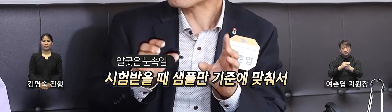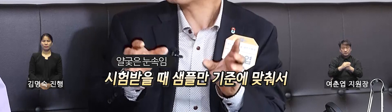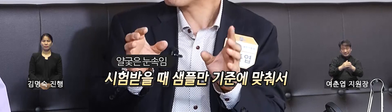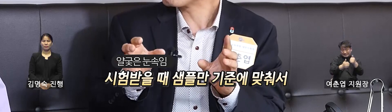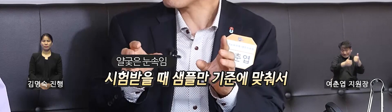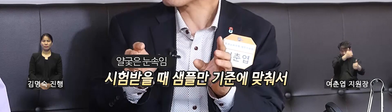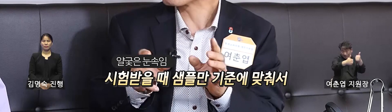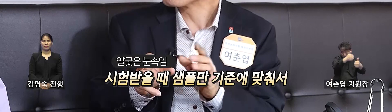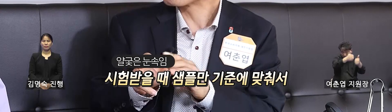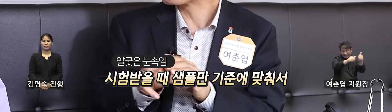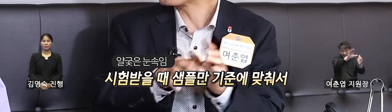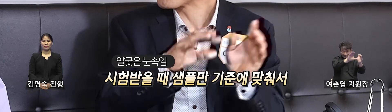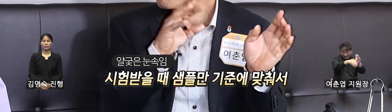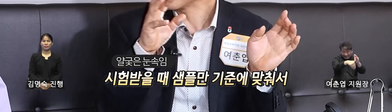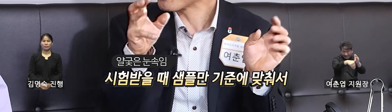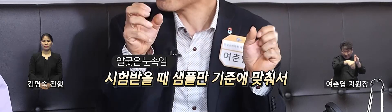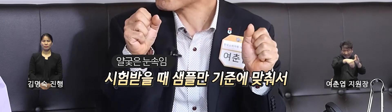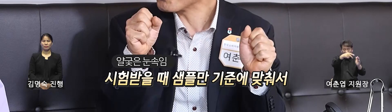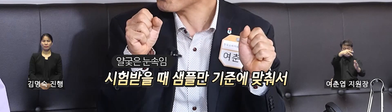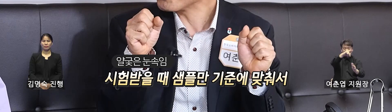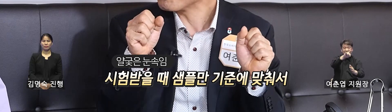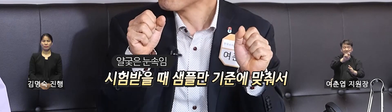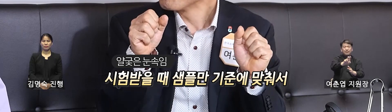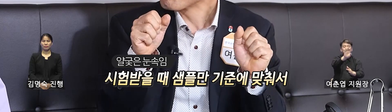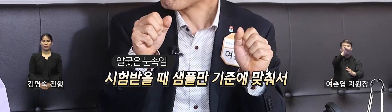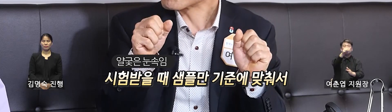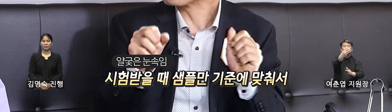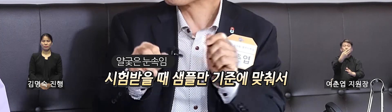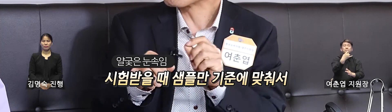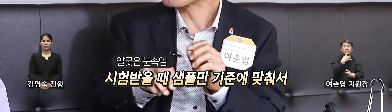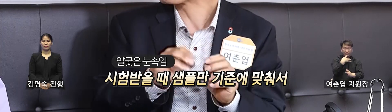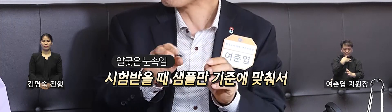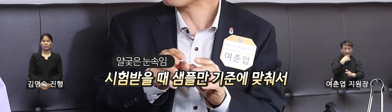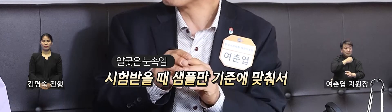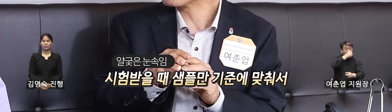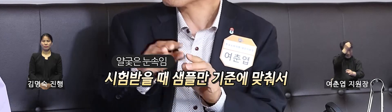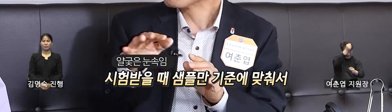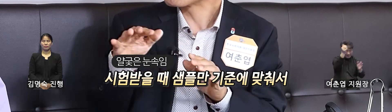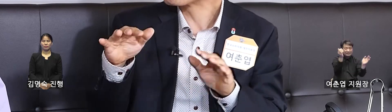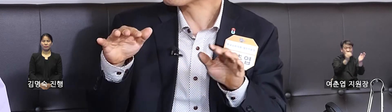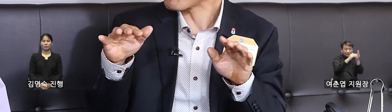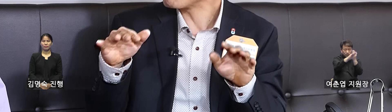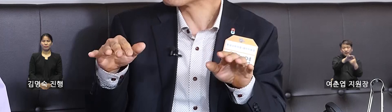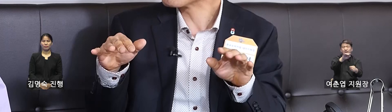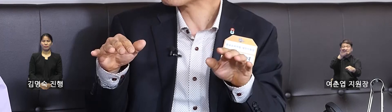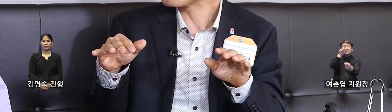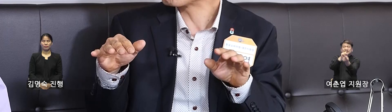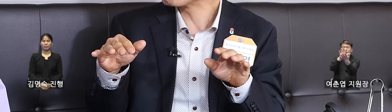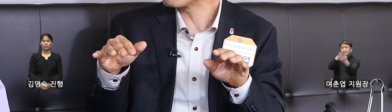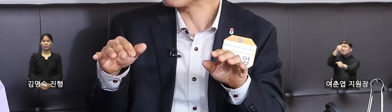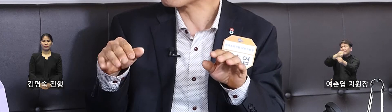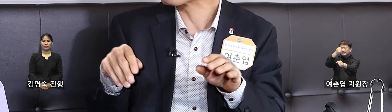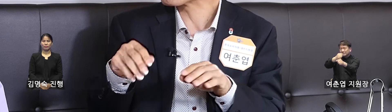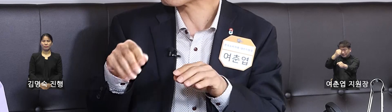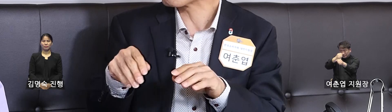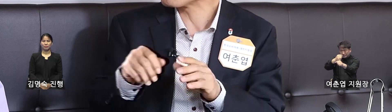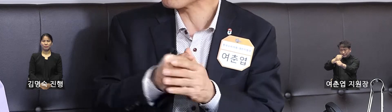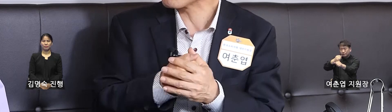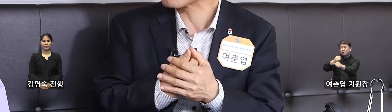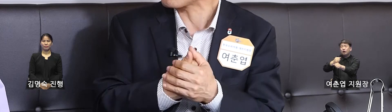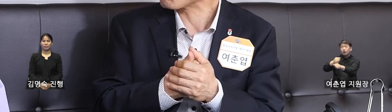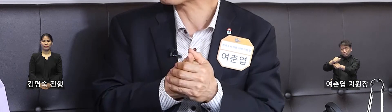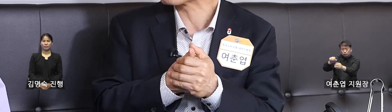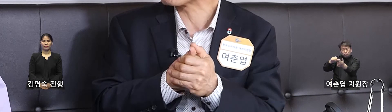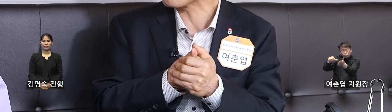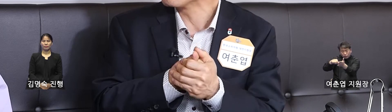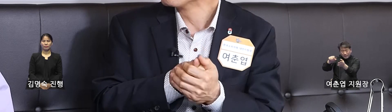때에 샘플만 기준에 적합하게 해놓고 근데 실제적으로 생산품은 기준에 안 맞는 제품을 유통시킨